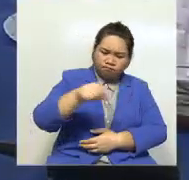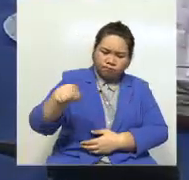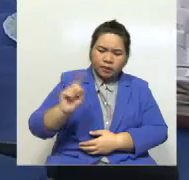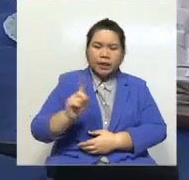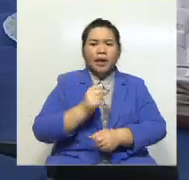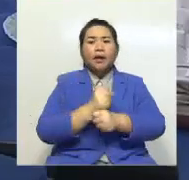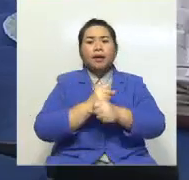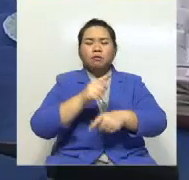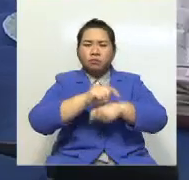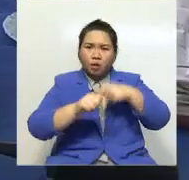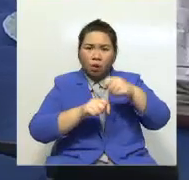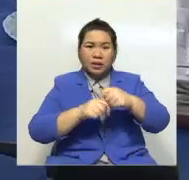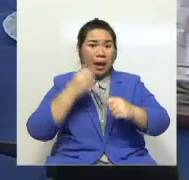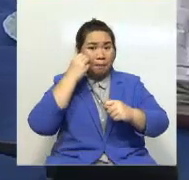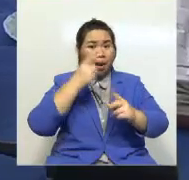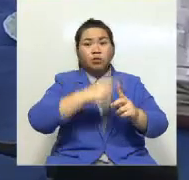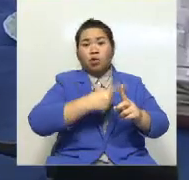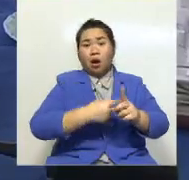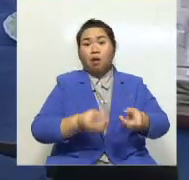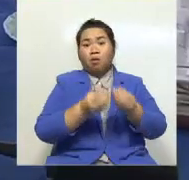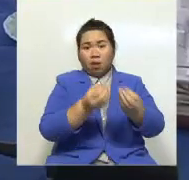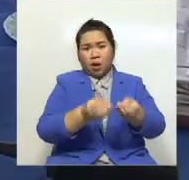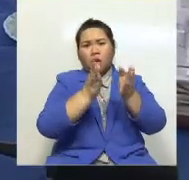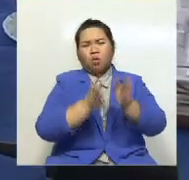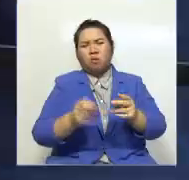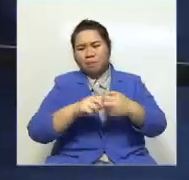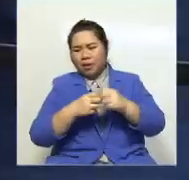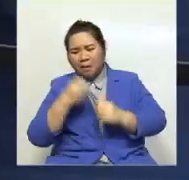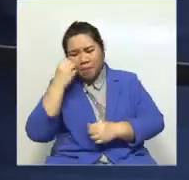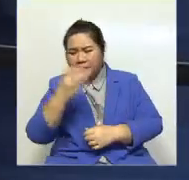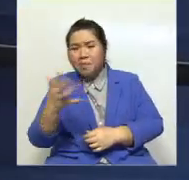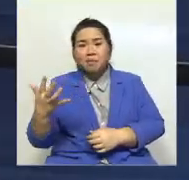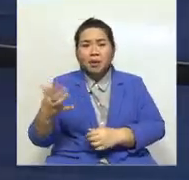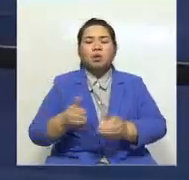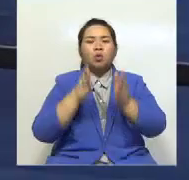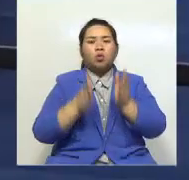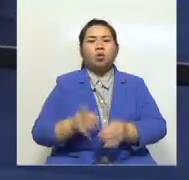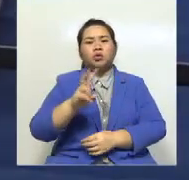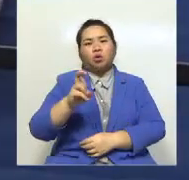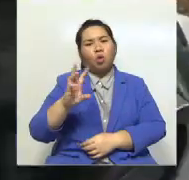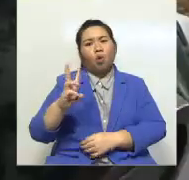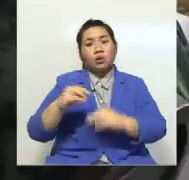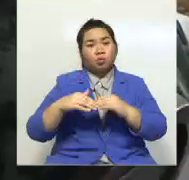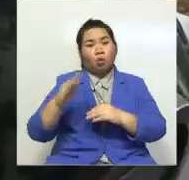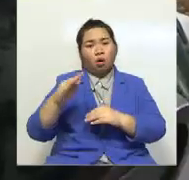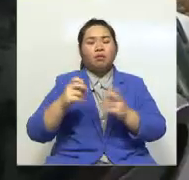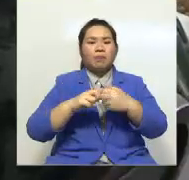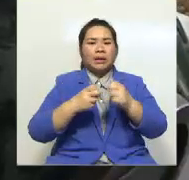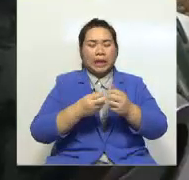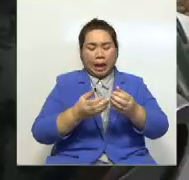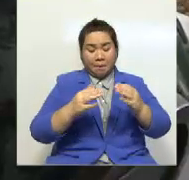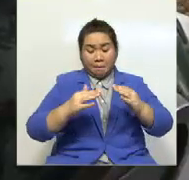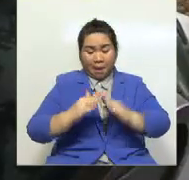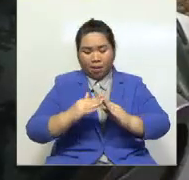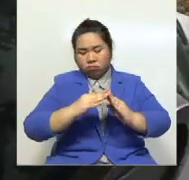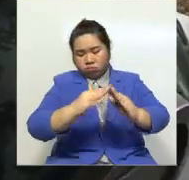สร้างบ้านพักชั่วคราวให้กับผู้ประสบภัยทั้ง260กว่าคนจากเหตุดินโคลนถล่ม